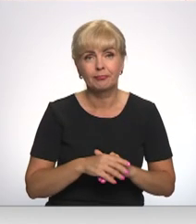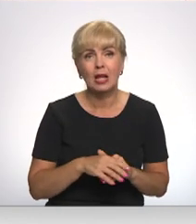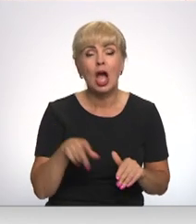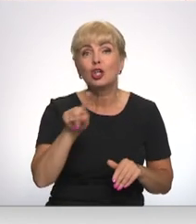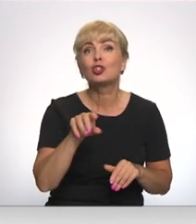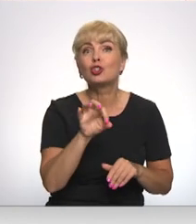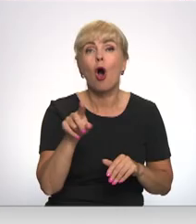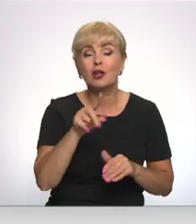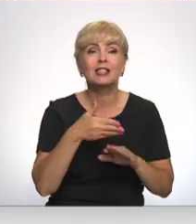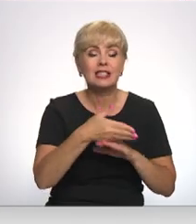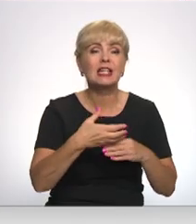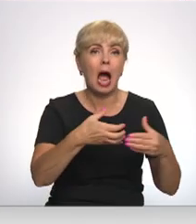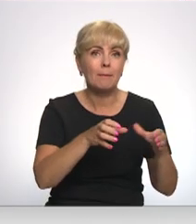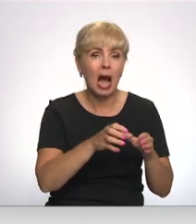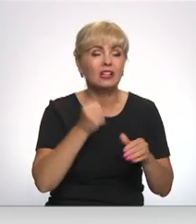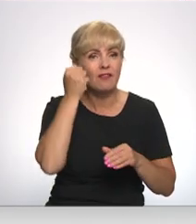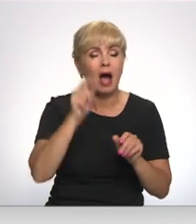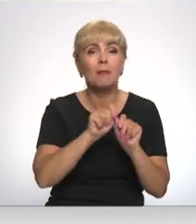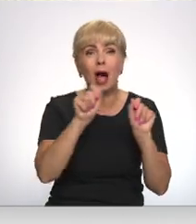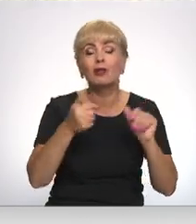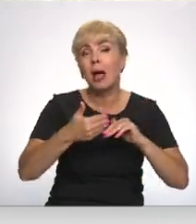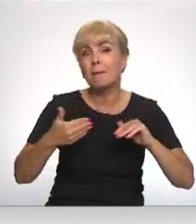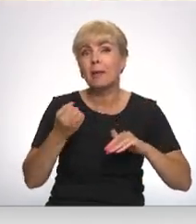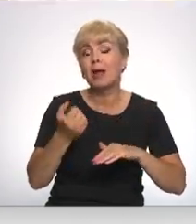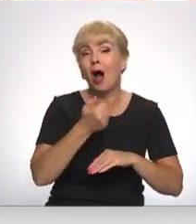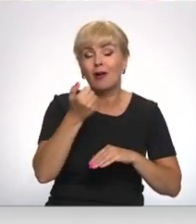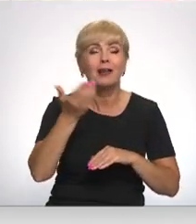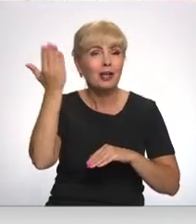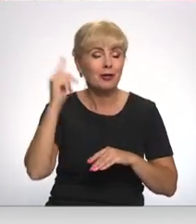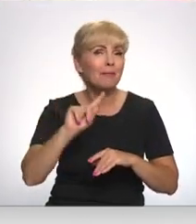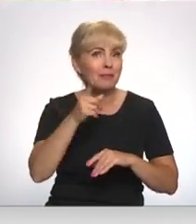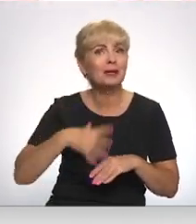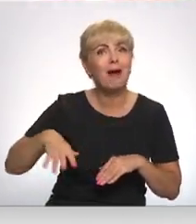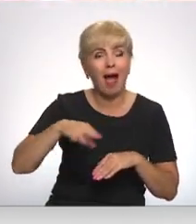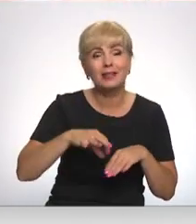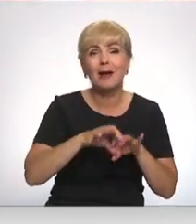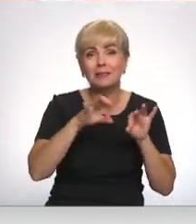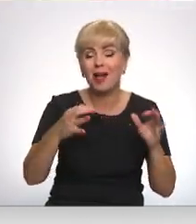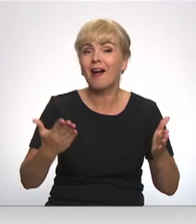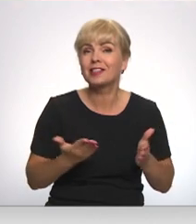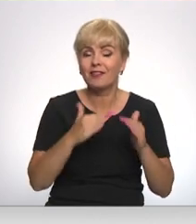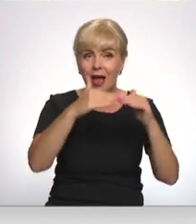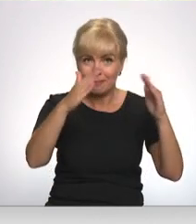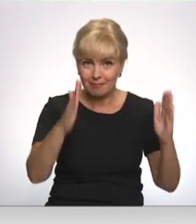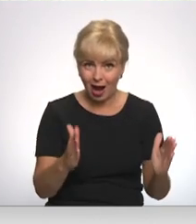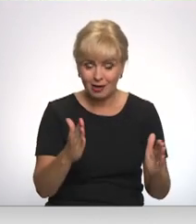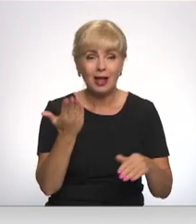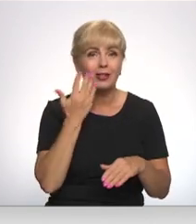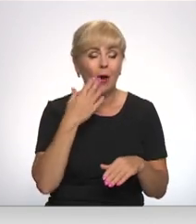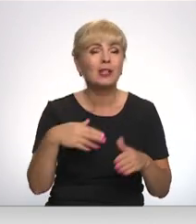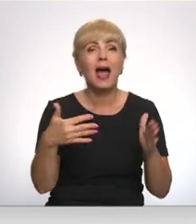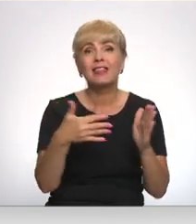SOS bērnu ciemata Valmierā atklāja pirms 15 gadiem. Toreiz pirmā ģimene šeit sāka dzīvi mājā ar nosaukumu